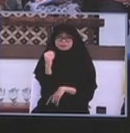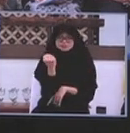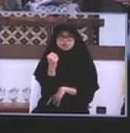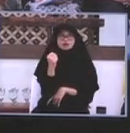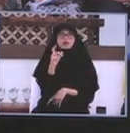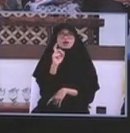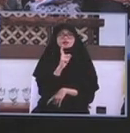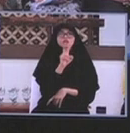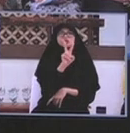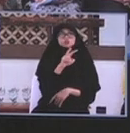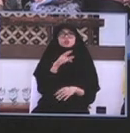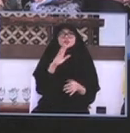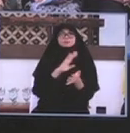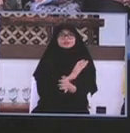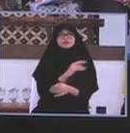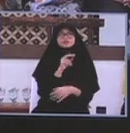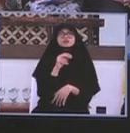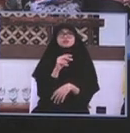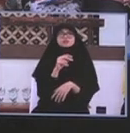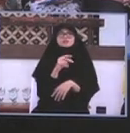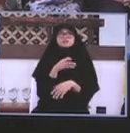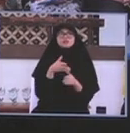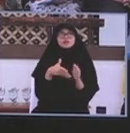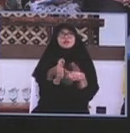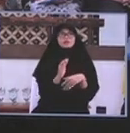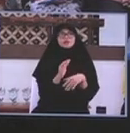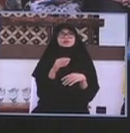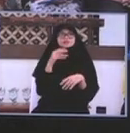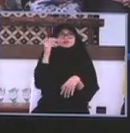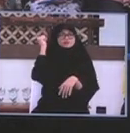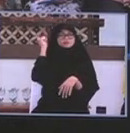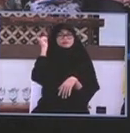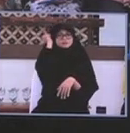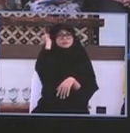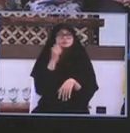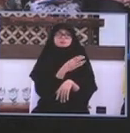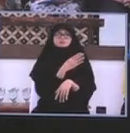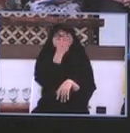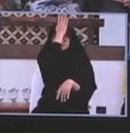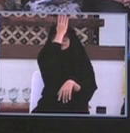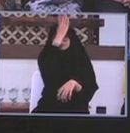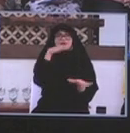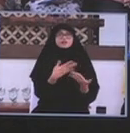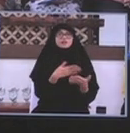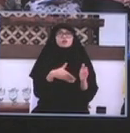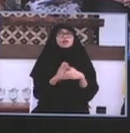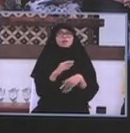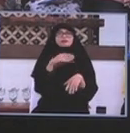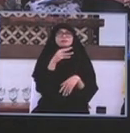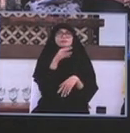kesempatan kepada negara setidaknya melalui bupati atau melalui provinsi dan jenengan nanti juga